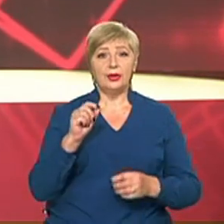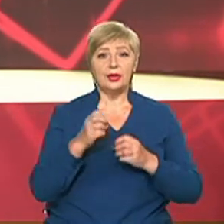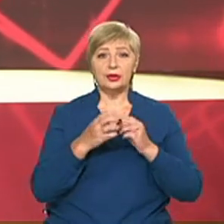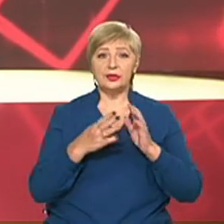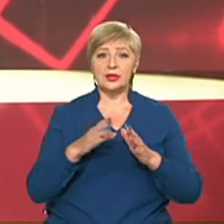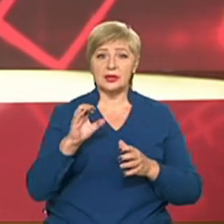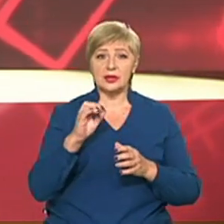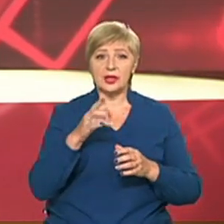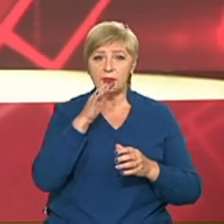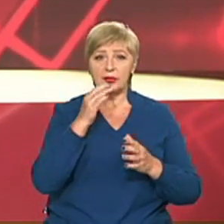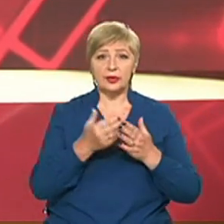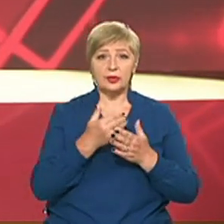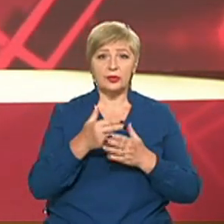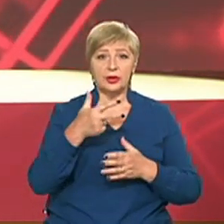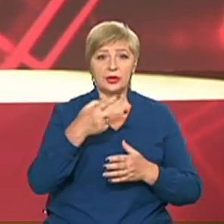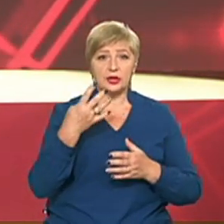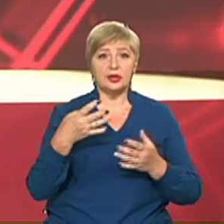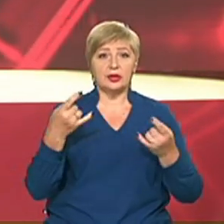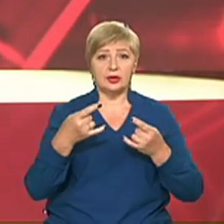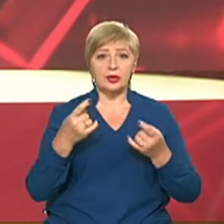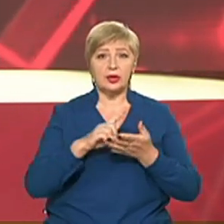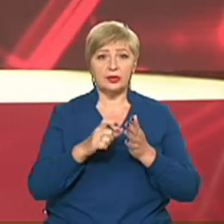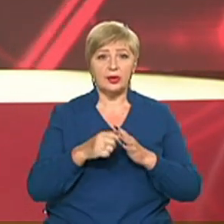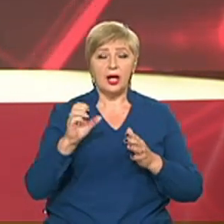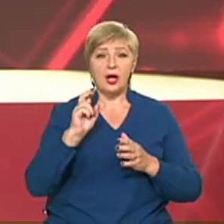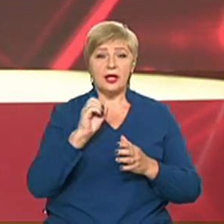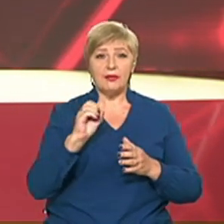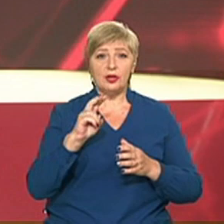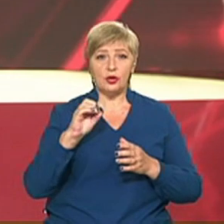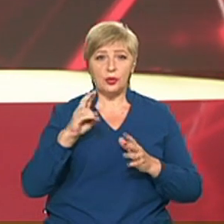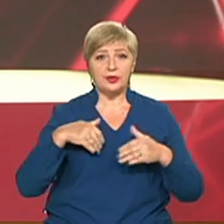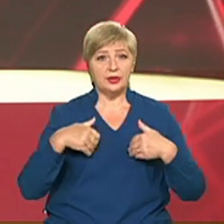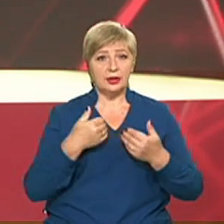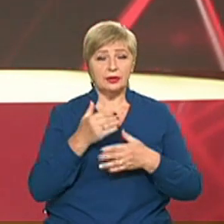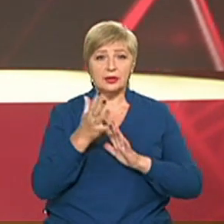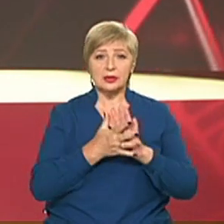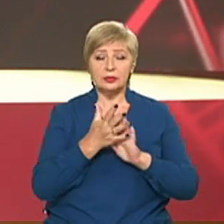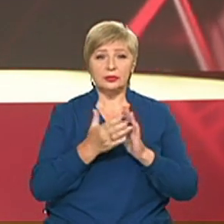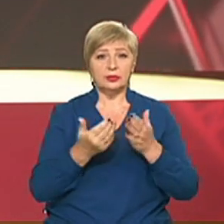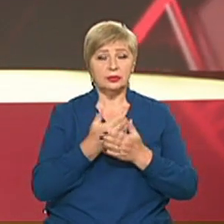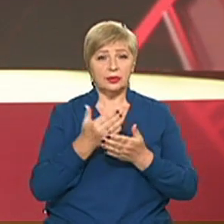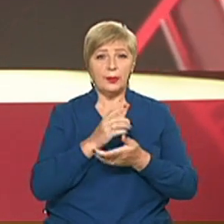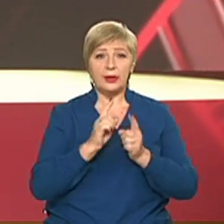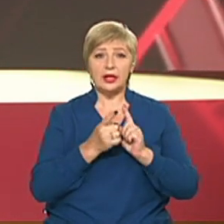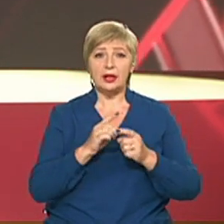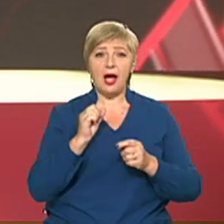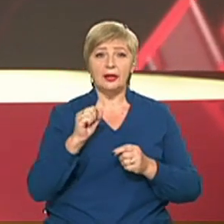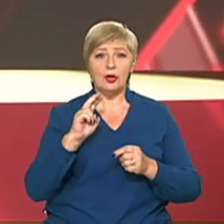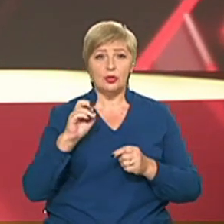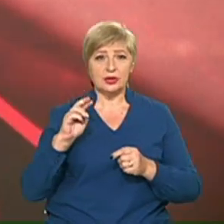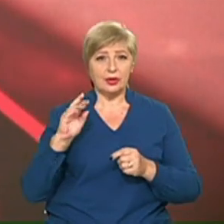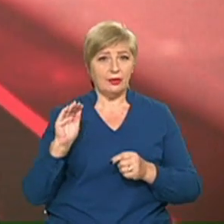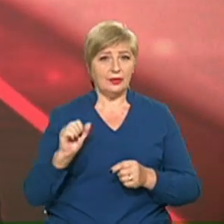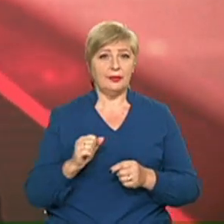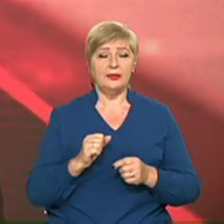Понеділок, 19 серпня, час новин на 34-му телеканалі. У студії Євген Коптів. Вітаю вас. Мовою жестів випуск перекладає Ганна Костікова.